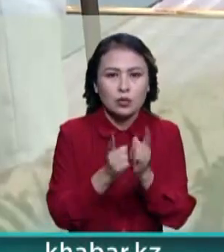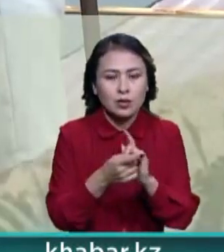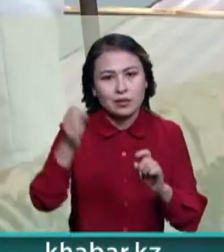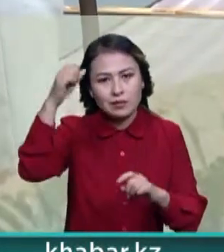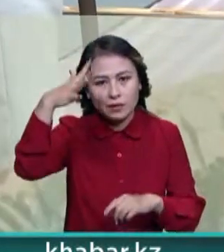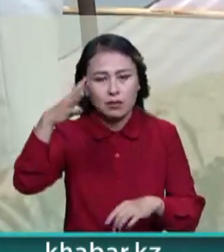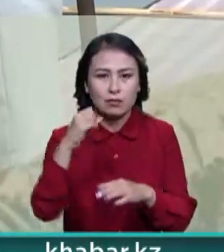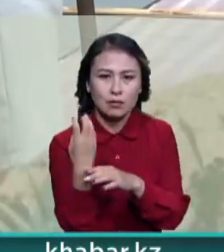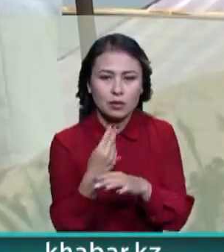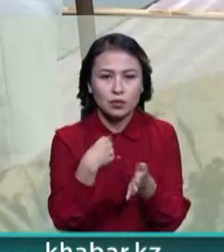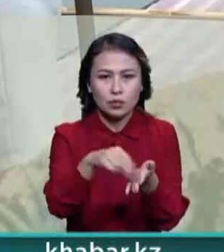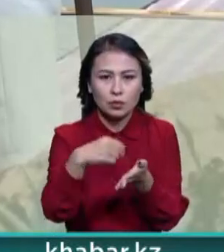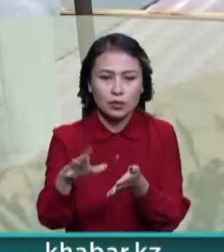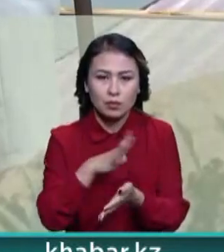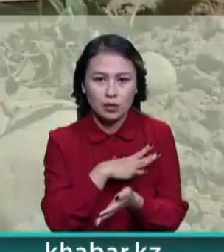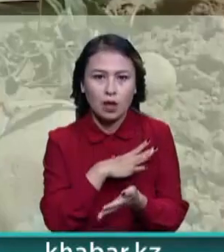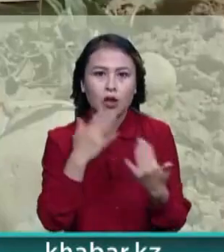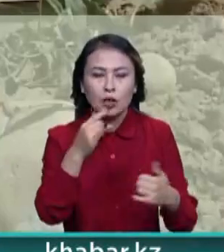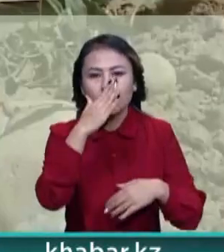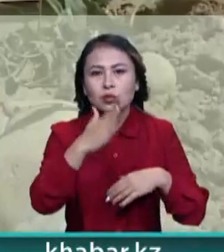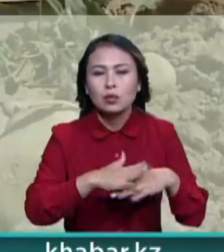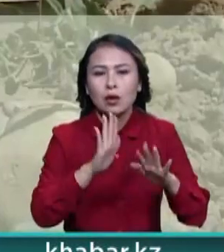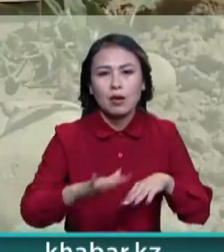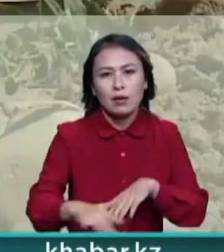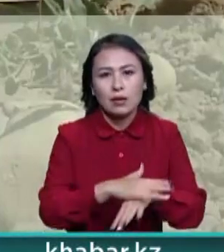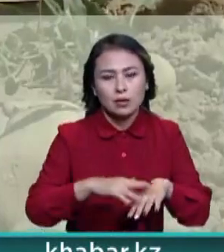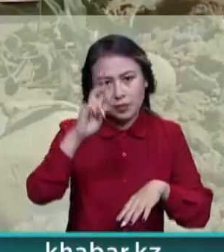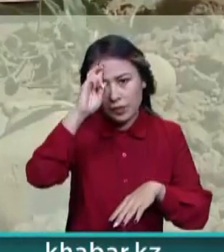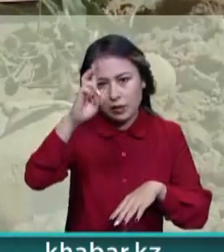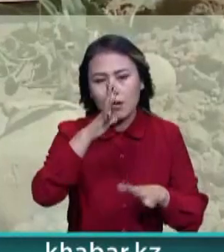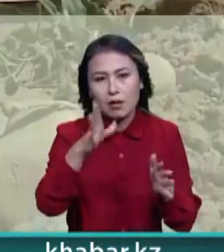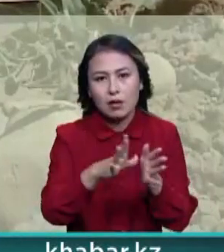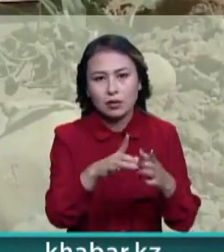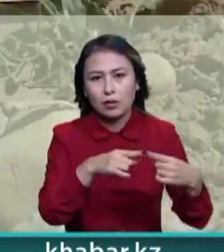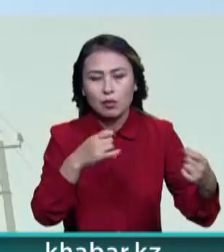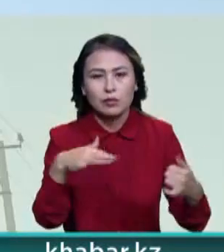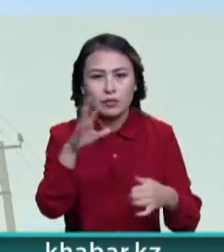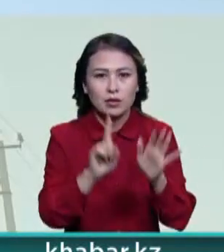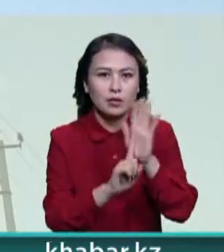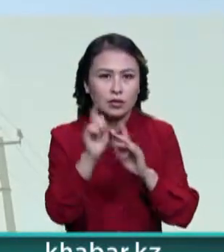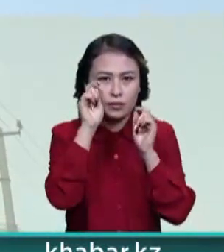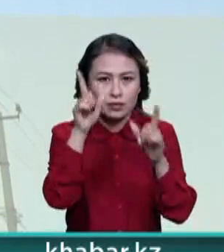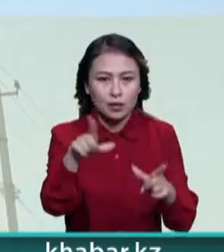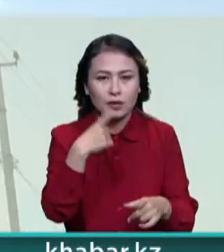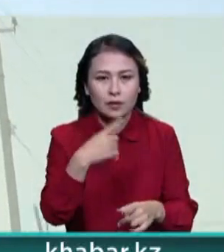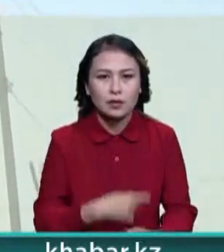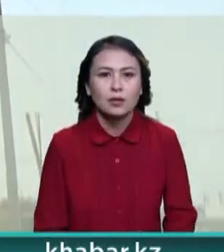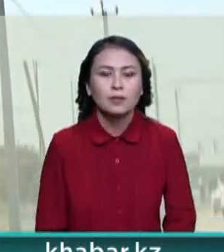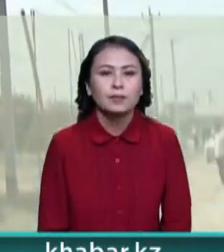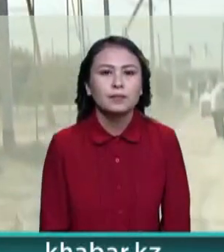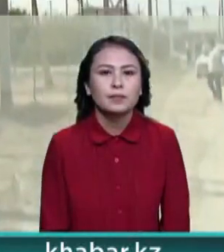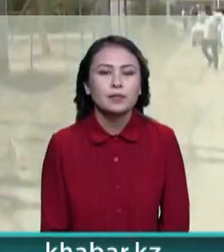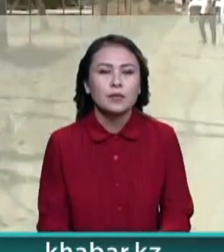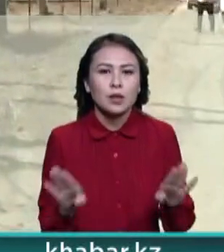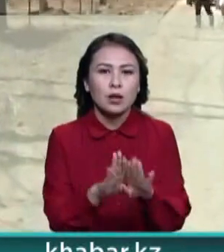жарығын, көгілдір отын сатып алып тұтынып келіпті. Жуырда ғана халыққа мемлекеттің электр қуаты жетіп, көзіміз бір ашылып қалғандай болды, дейді қария. Ең